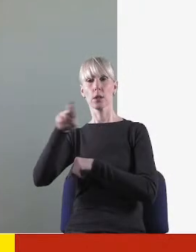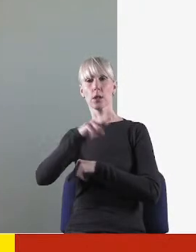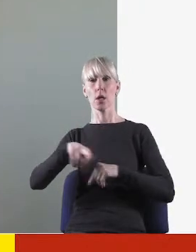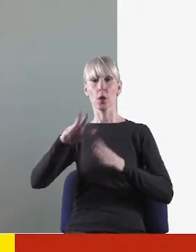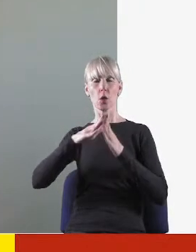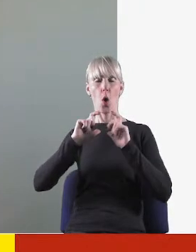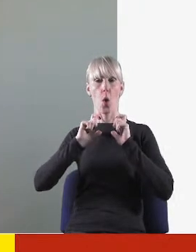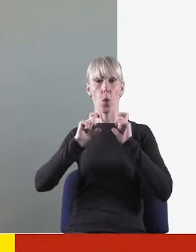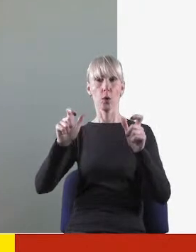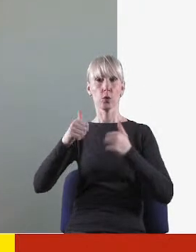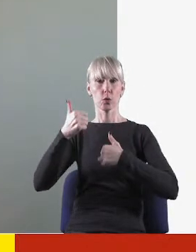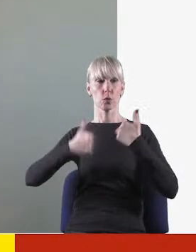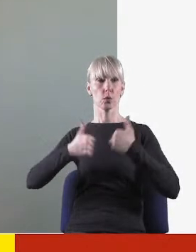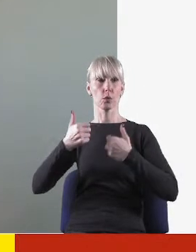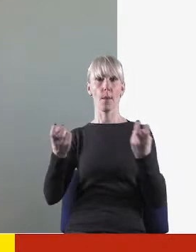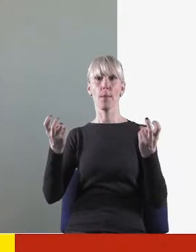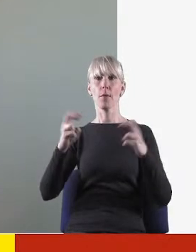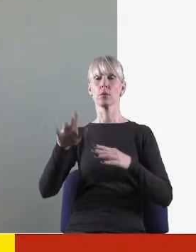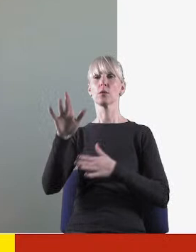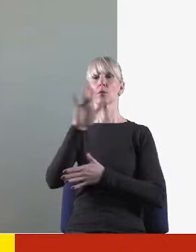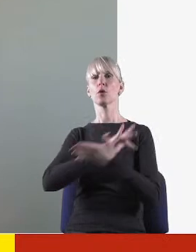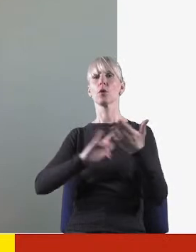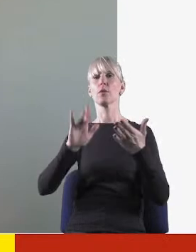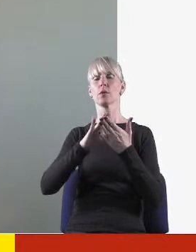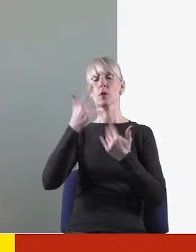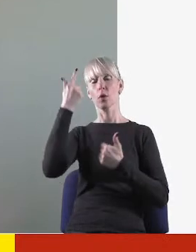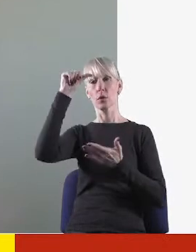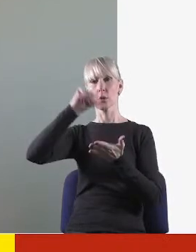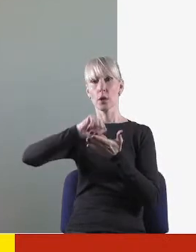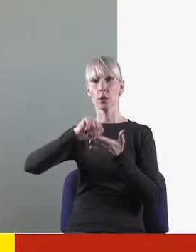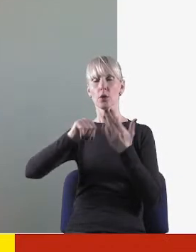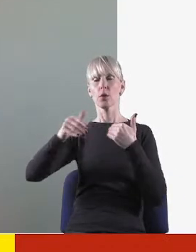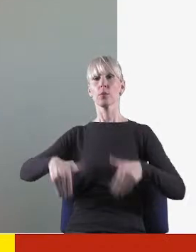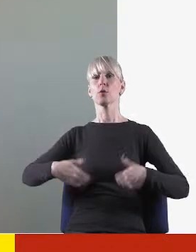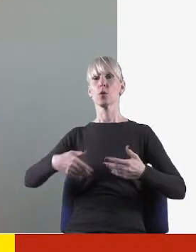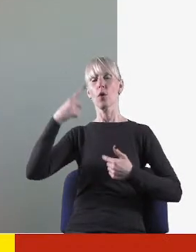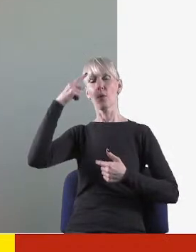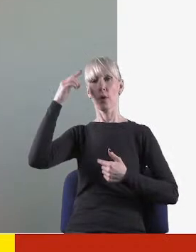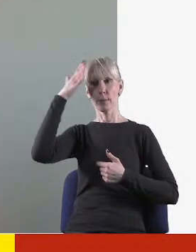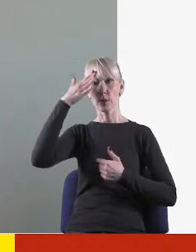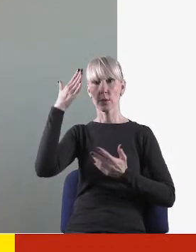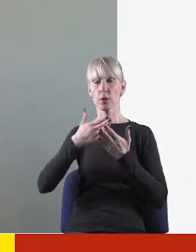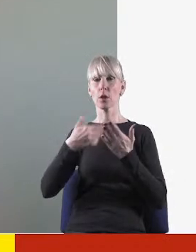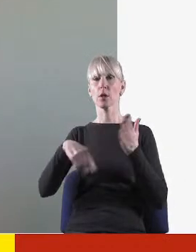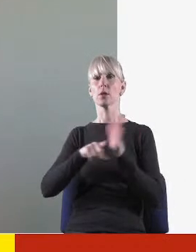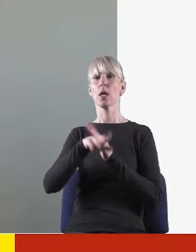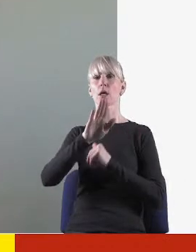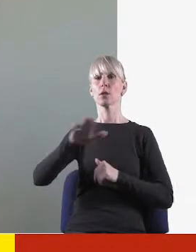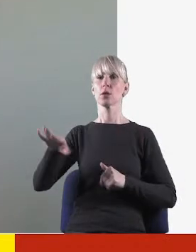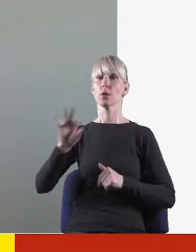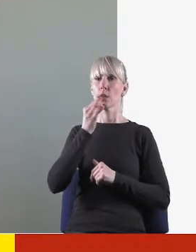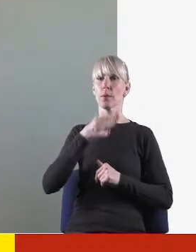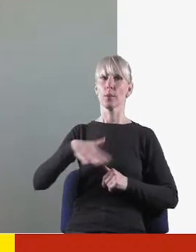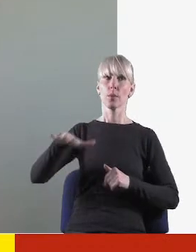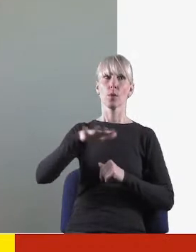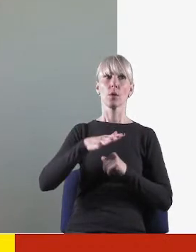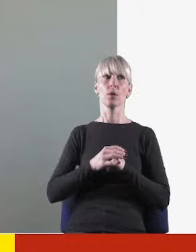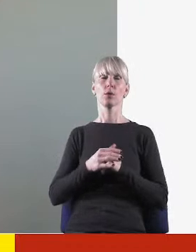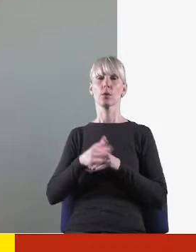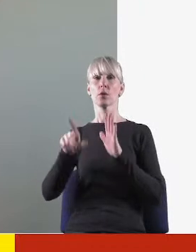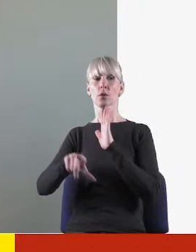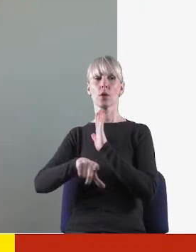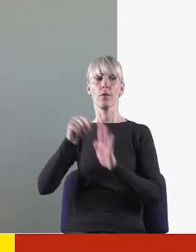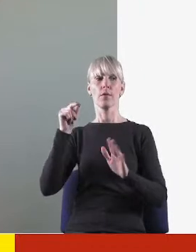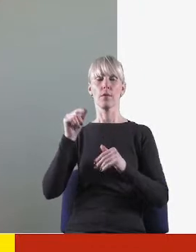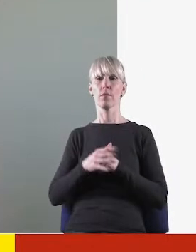dotyczące powstania środowiskowego Centrum Zdrowia Psychicznego dla Dzieci i Młodzieży w wybranych